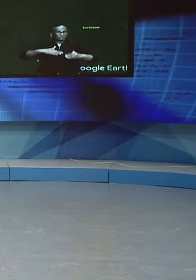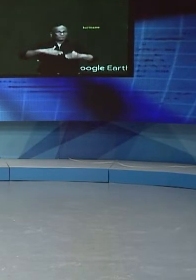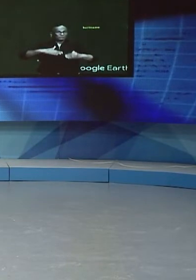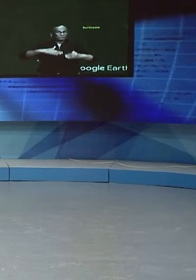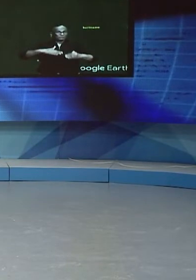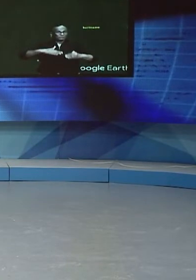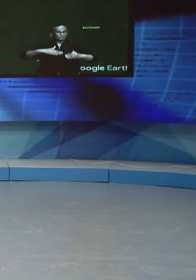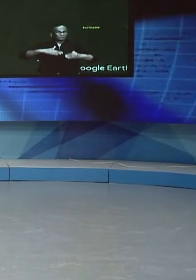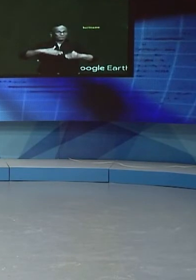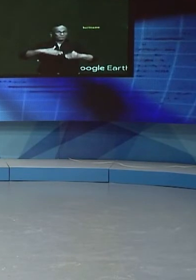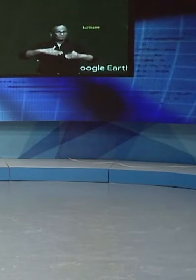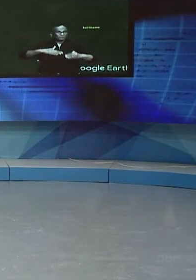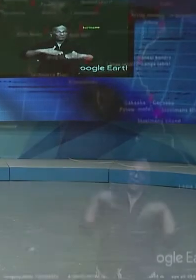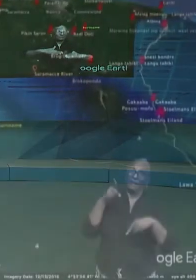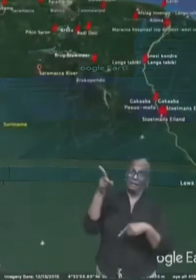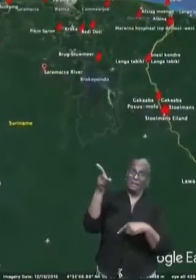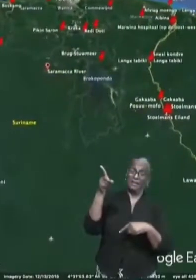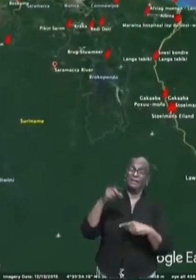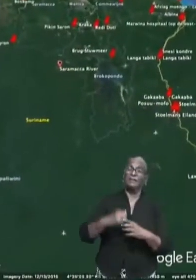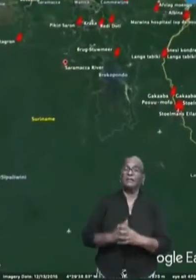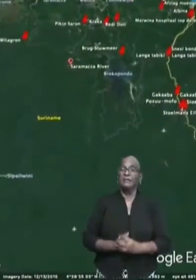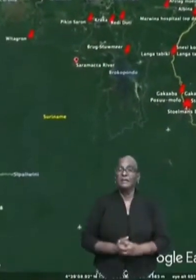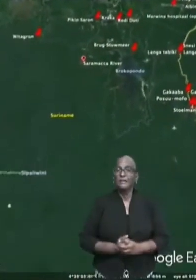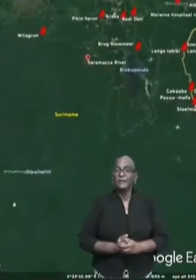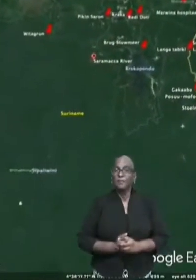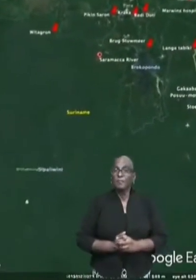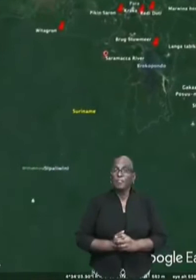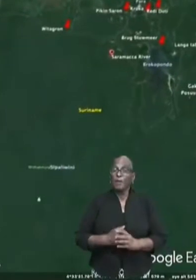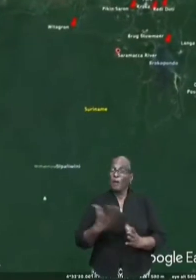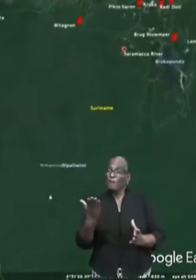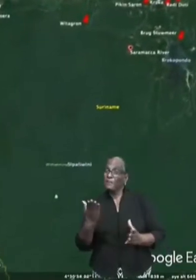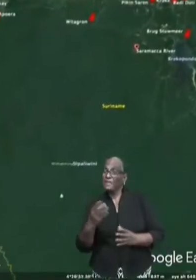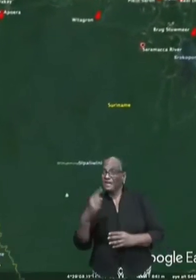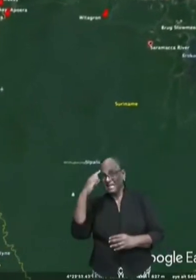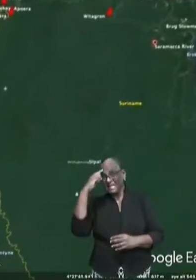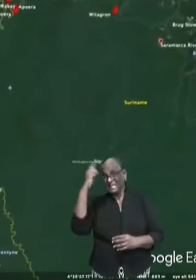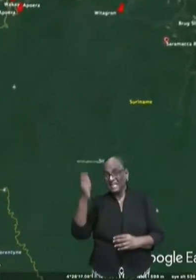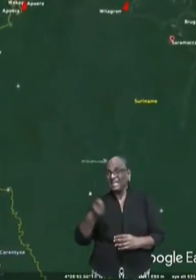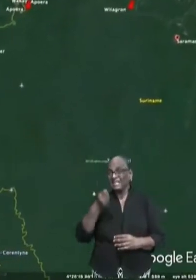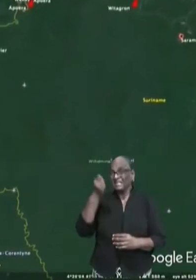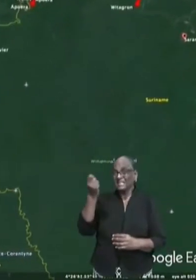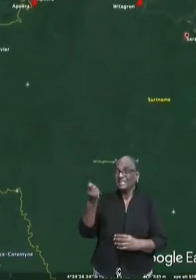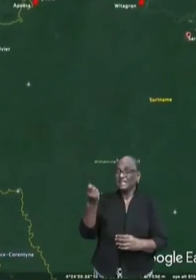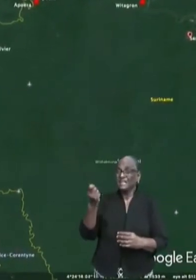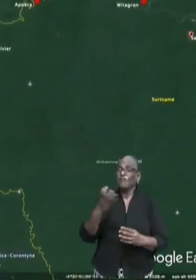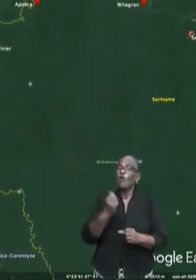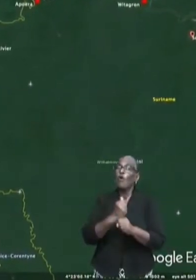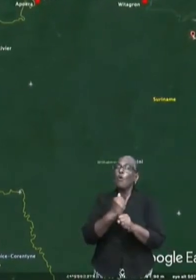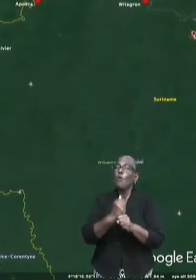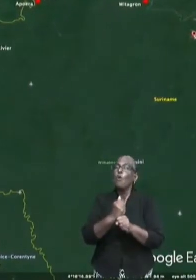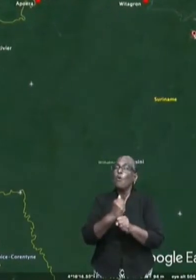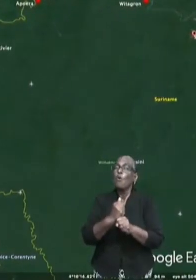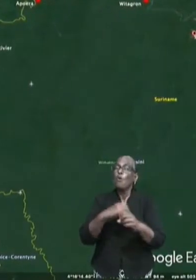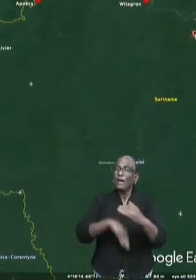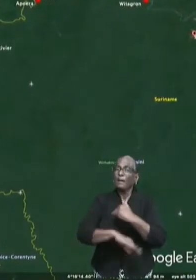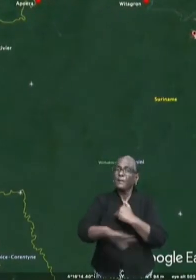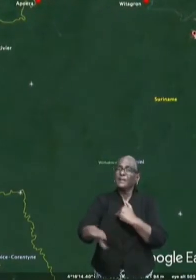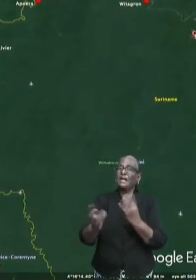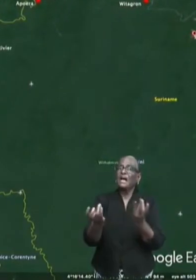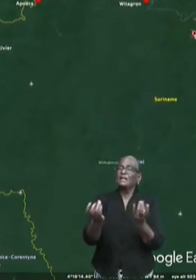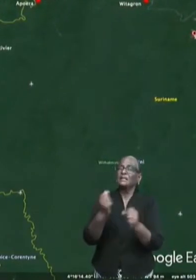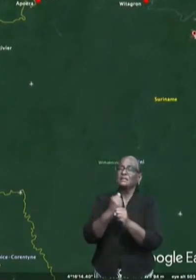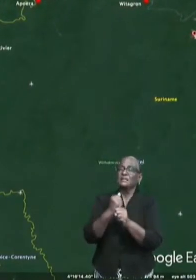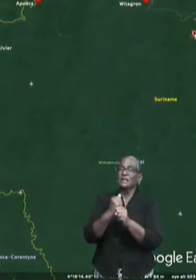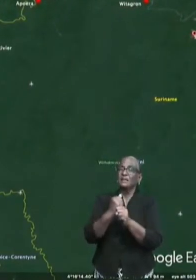zijn opgezet. Om u een indicatie te geven van hoe deze operatie eruit ziet, want al zoals